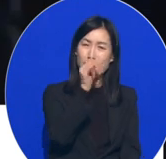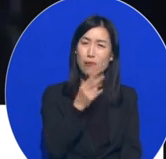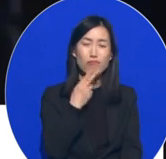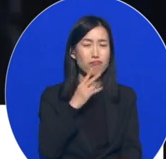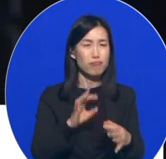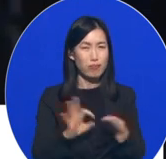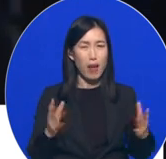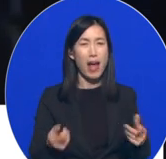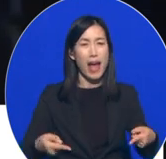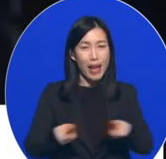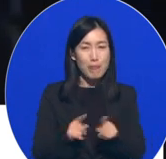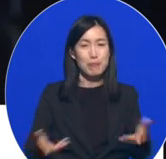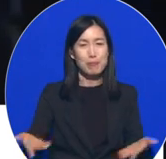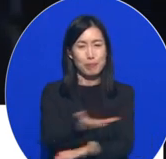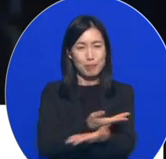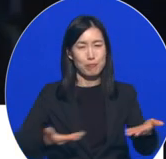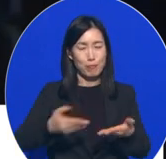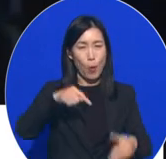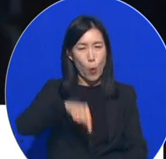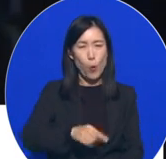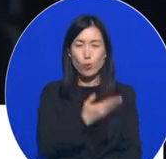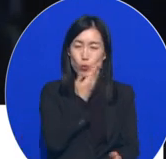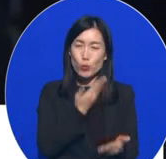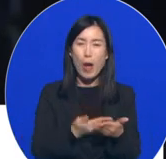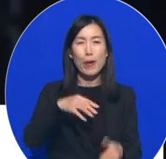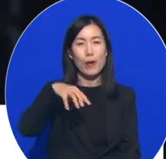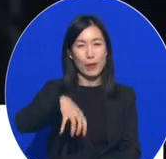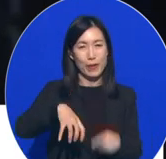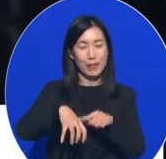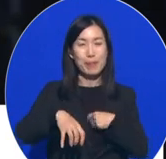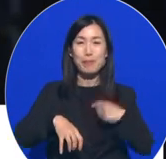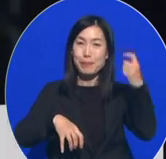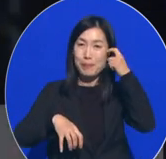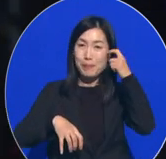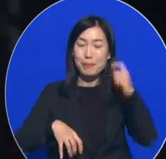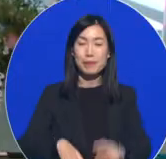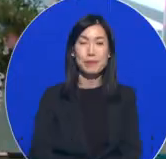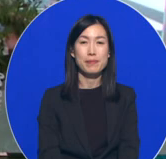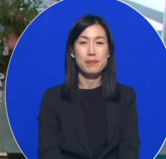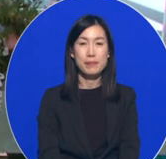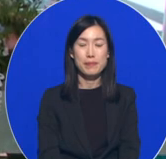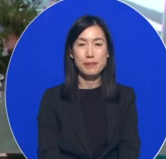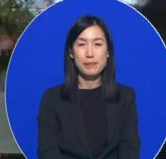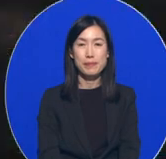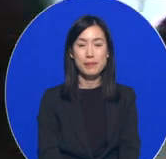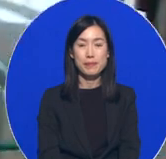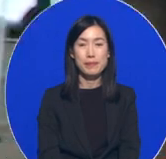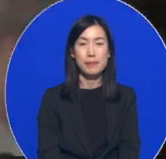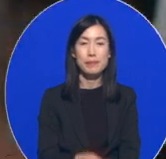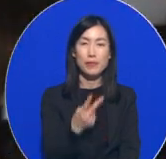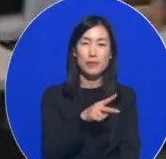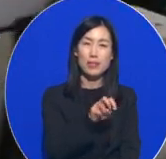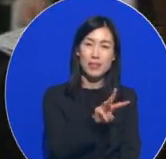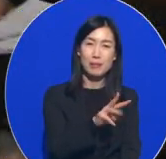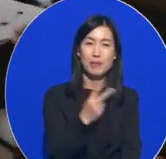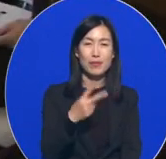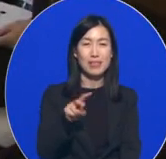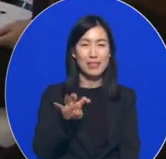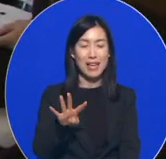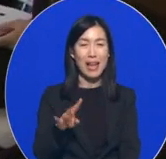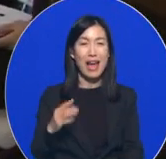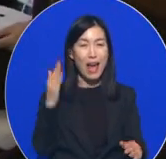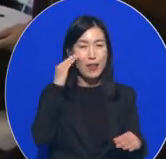같이 나눌 수 있는 정말 중요한 공간이라고 생각이 되거든요 2023 2024 한국 방문회